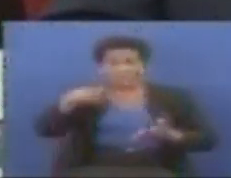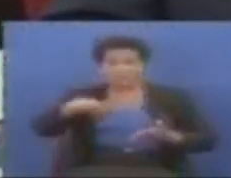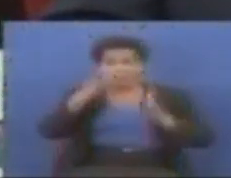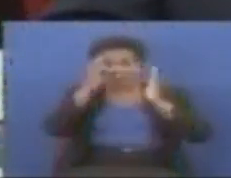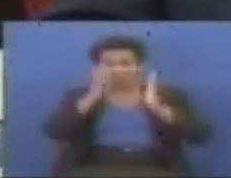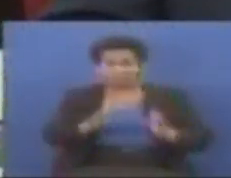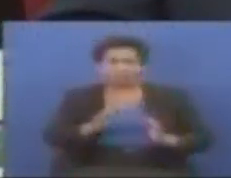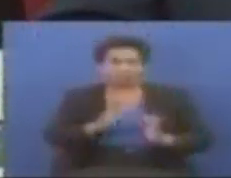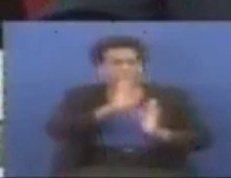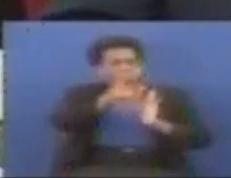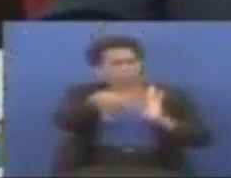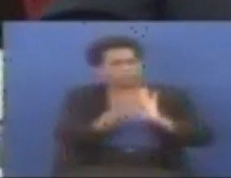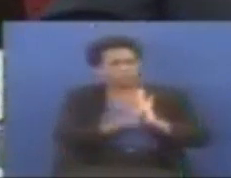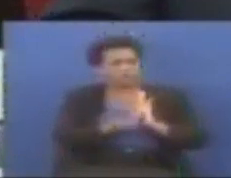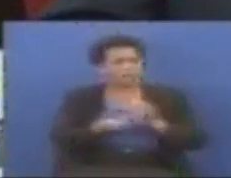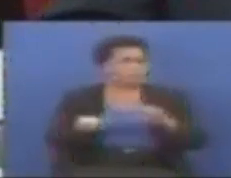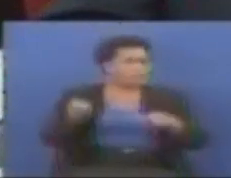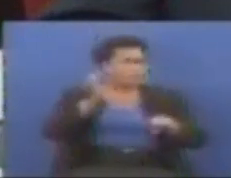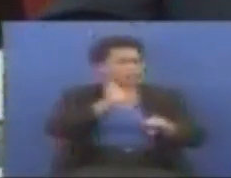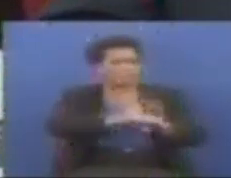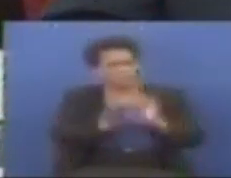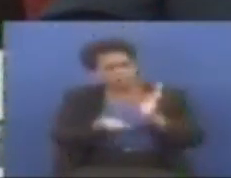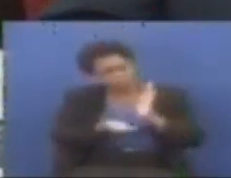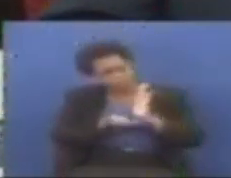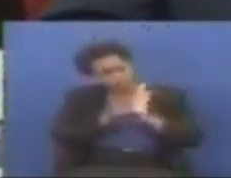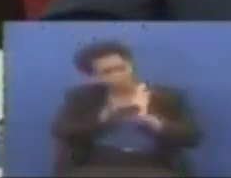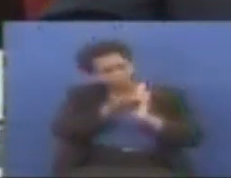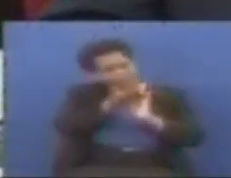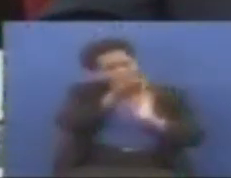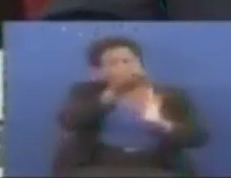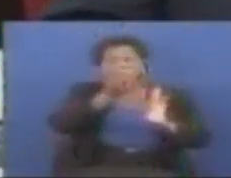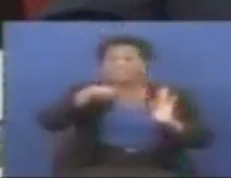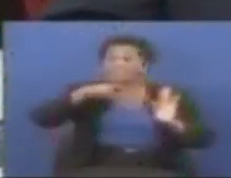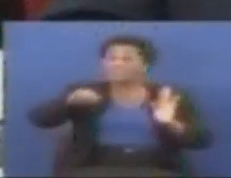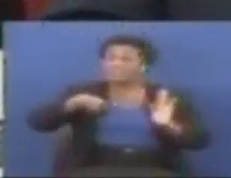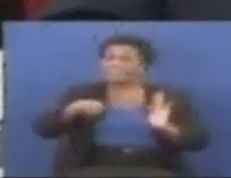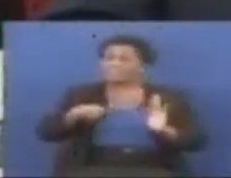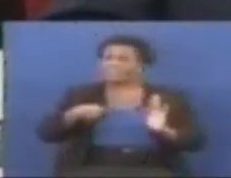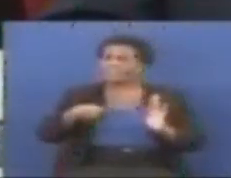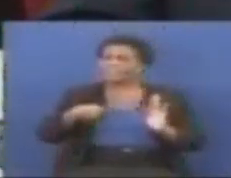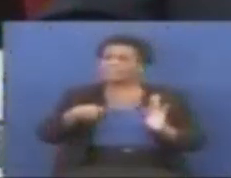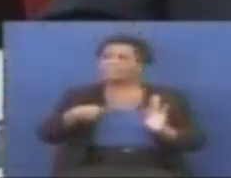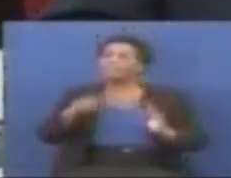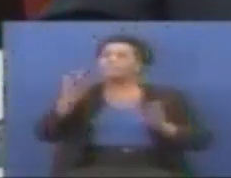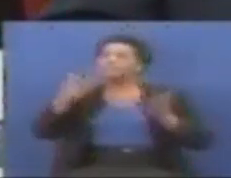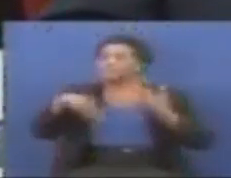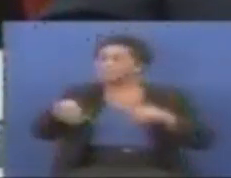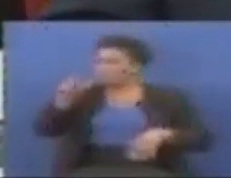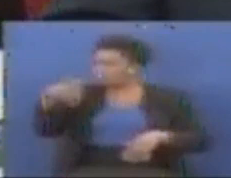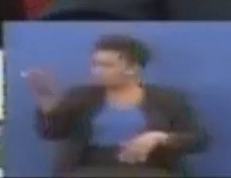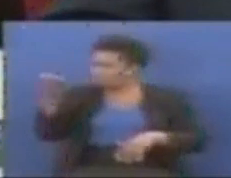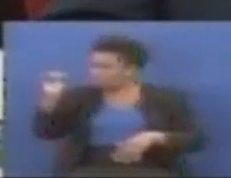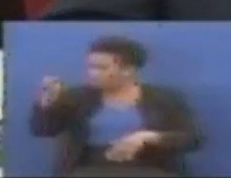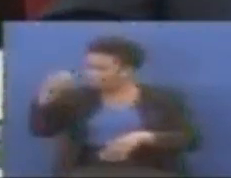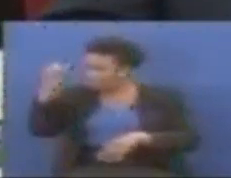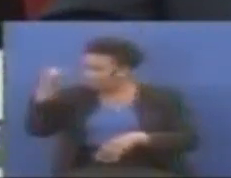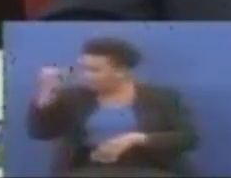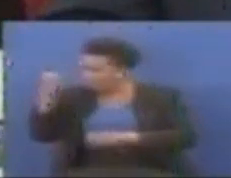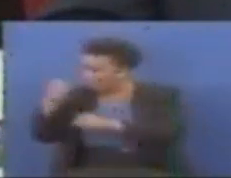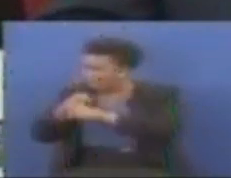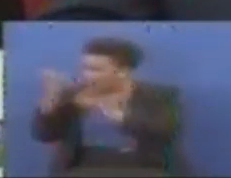uingiaji wa dawa za kulevya nchini kwa 95%. Baada ya kufikia hatua hiyo,